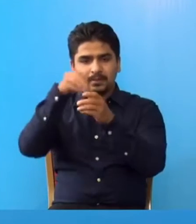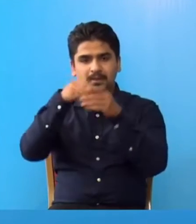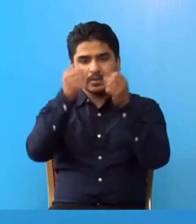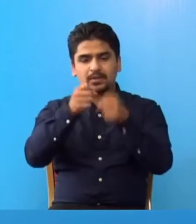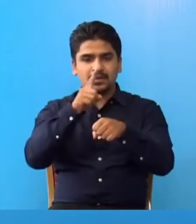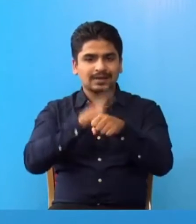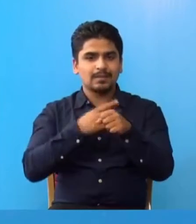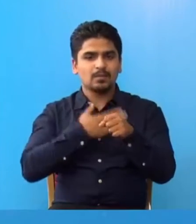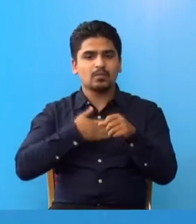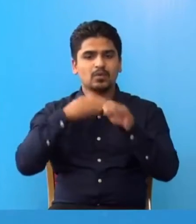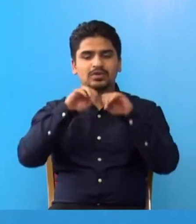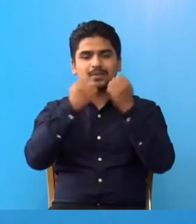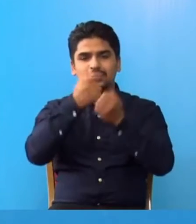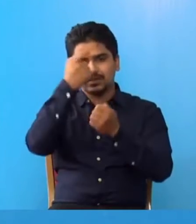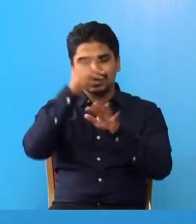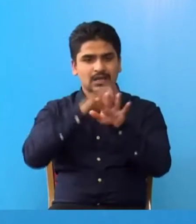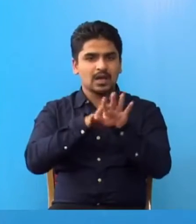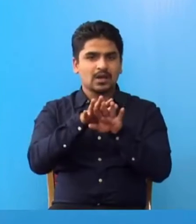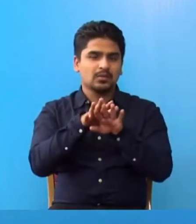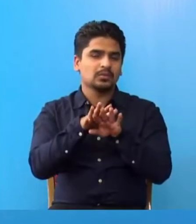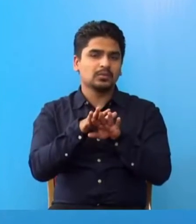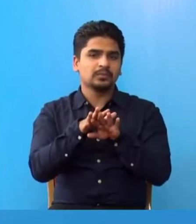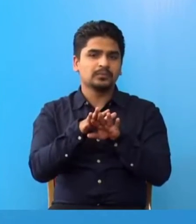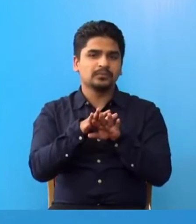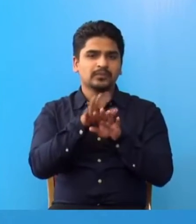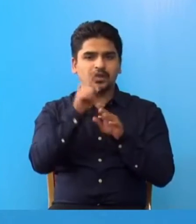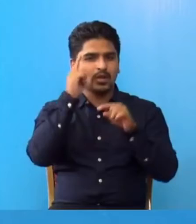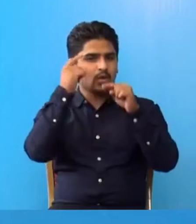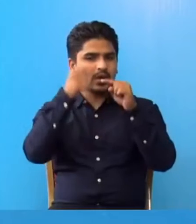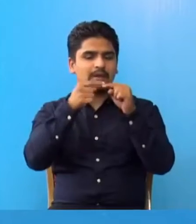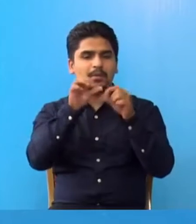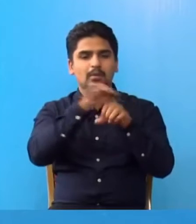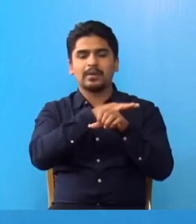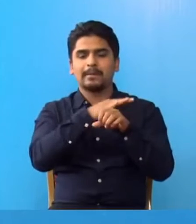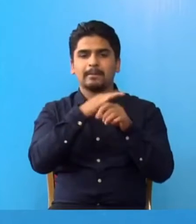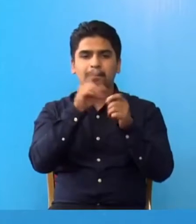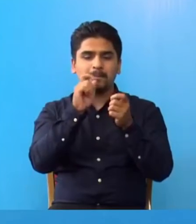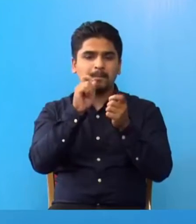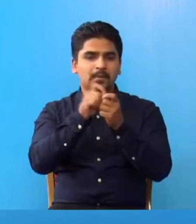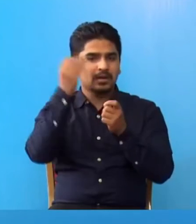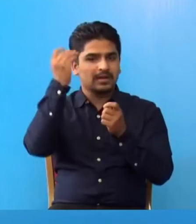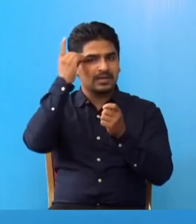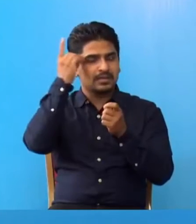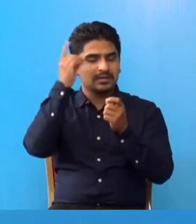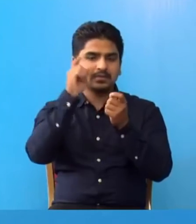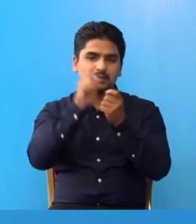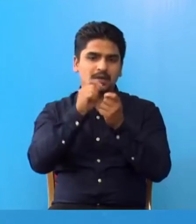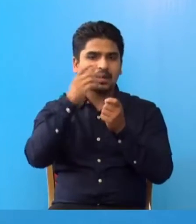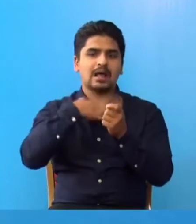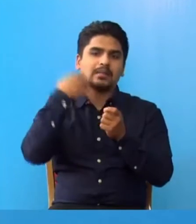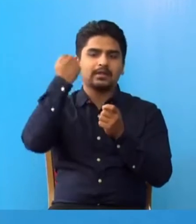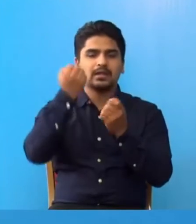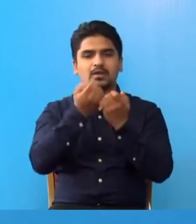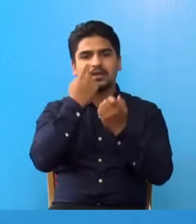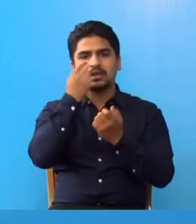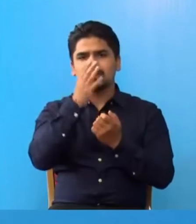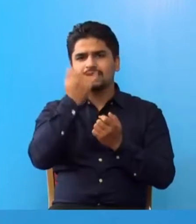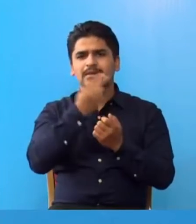वर